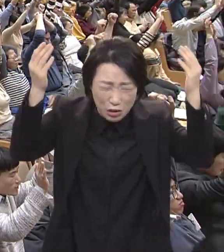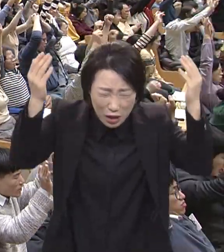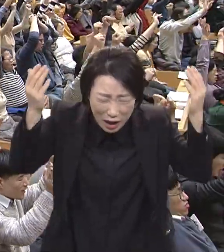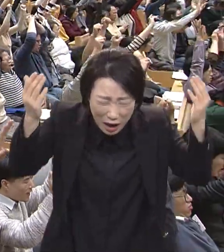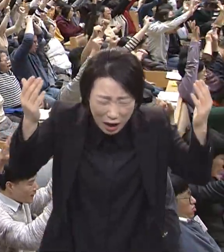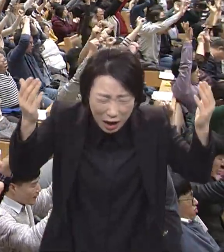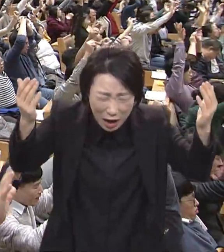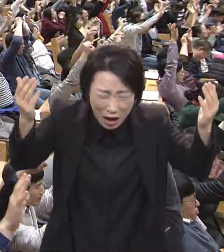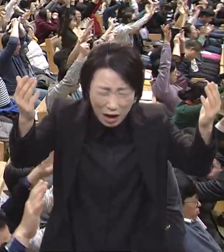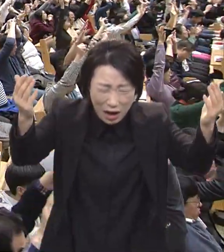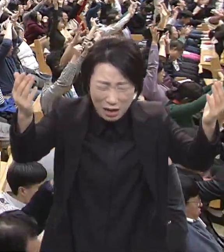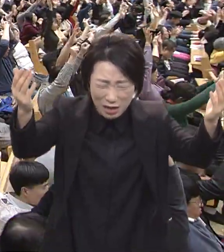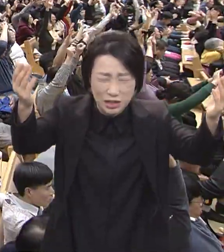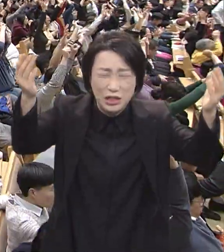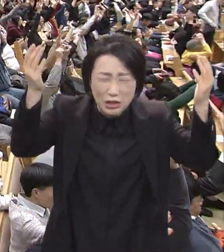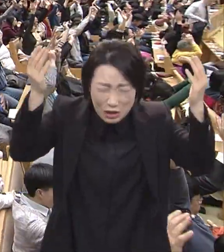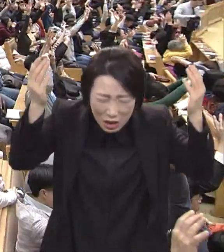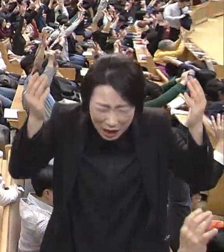주여